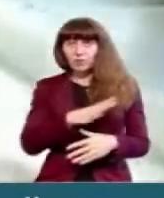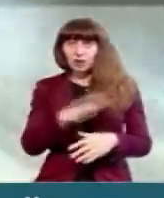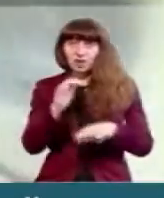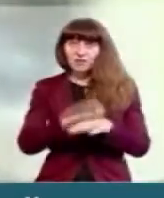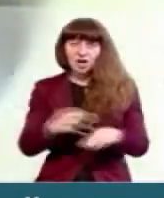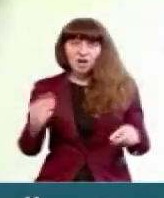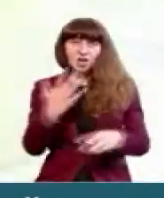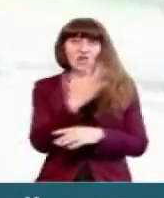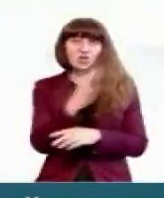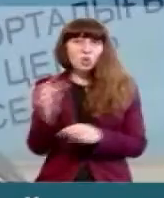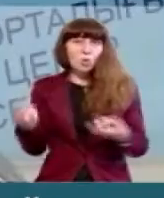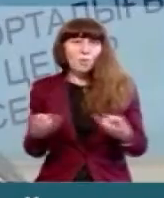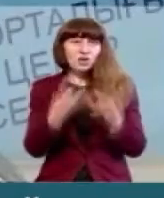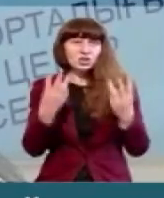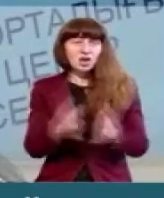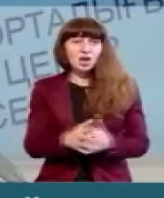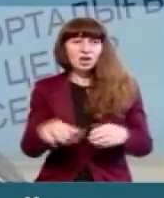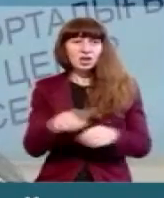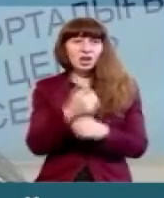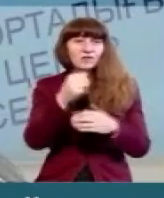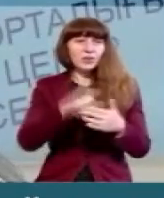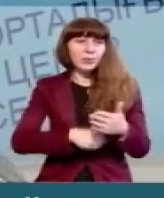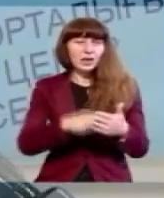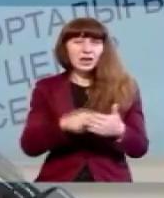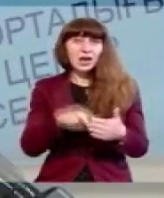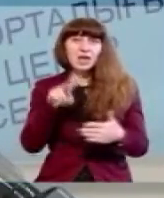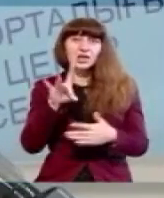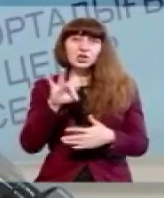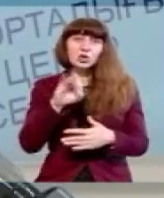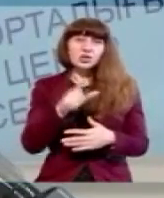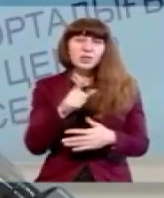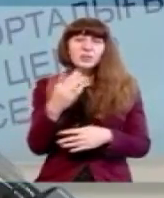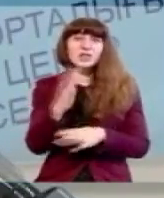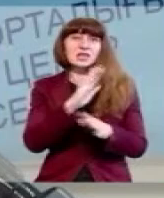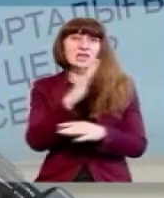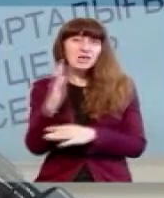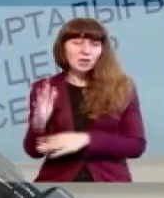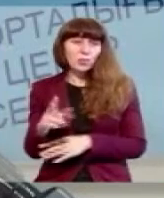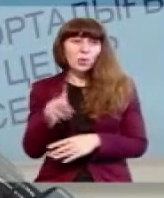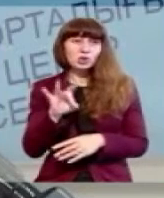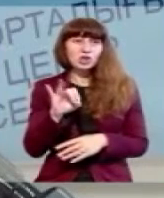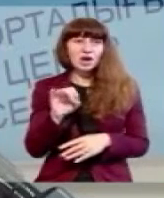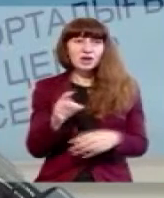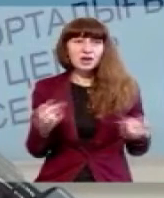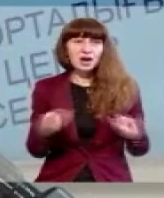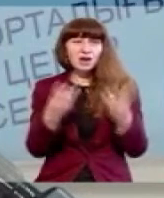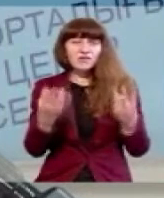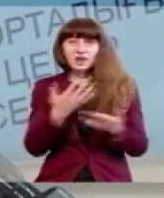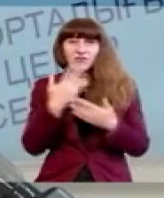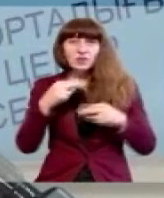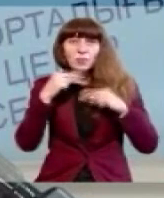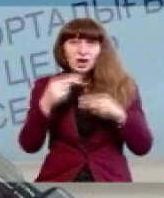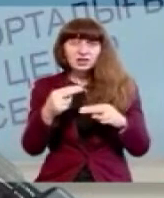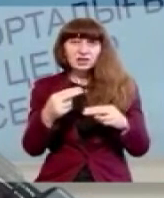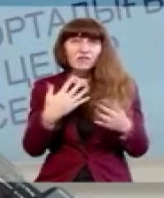один случай лесного пожара. Основной причиной лесостепных пожаров послужило неосторожное обращение с огнем